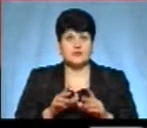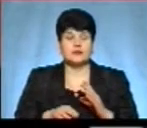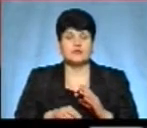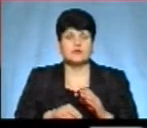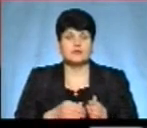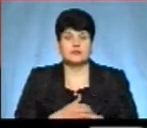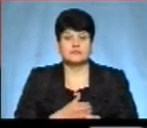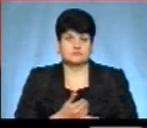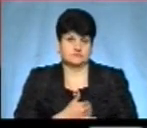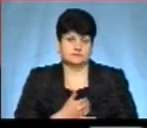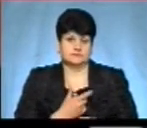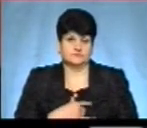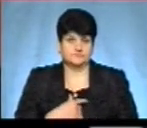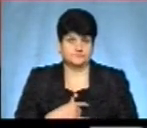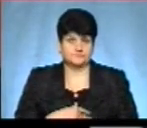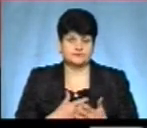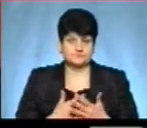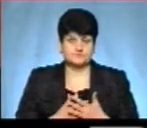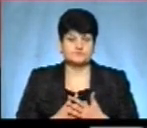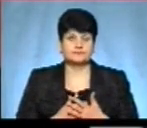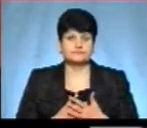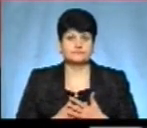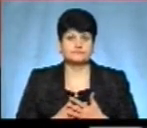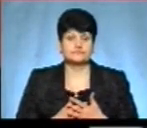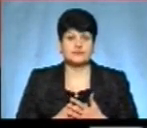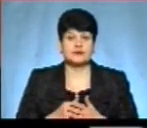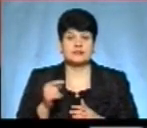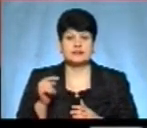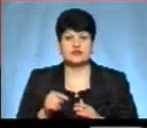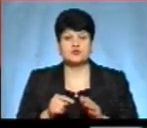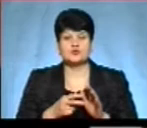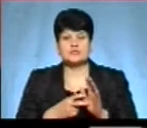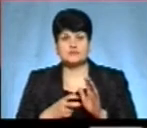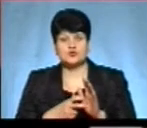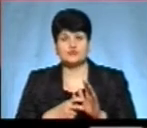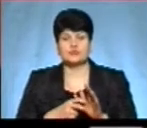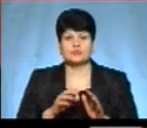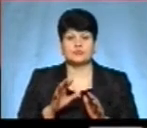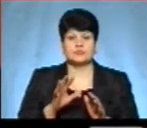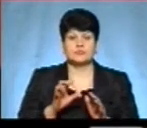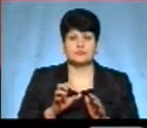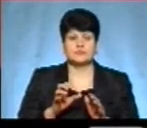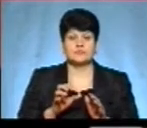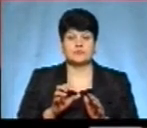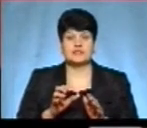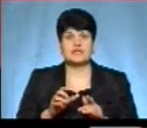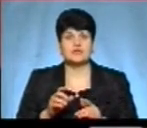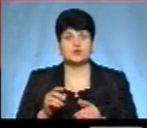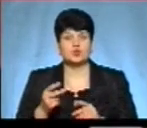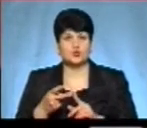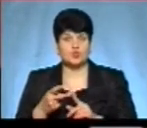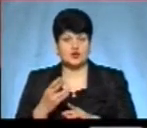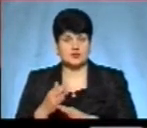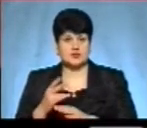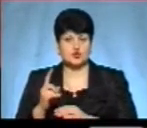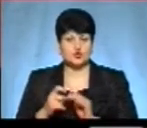чи для третьої сторони, тобто це відповідно, що стосується виборця, від 1700 до 5100 гривень. І відповідно друга, і частина друга статті